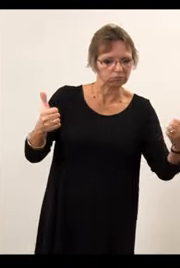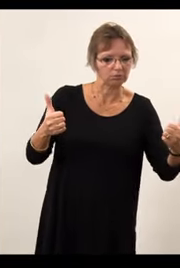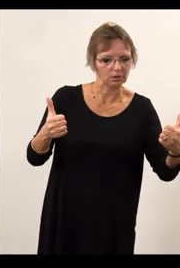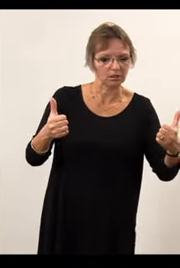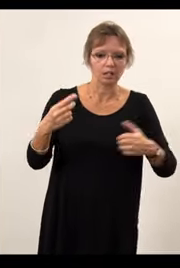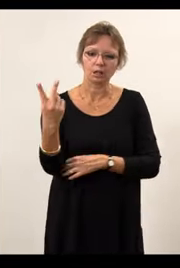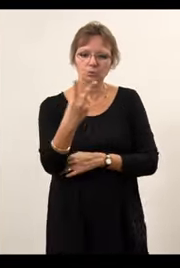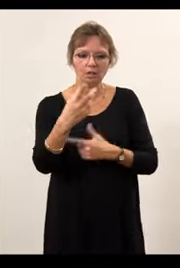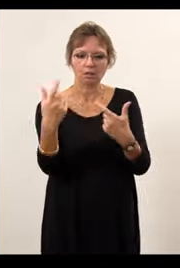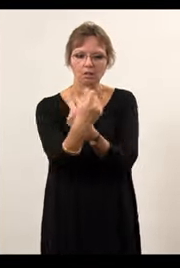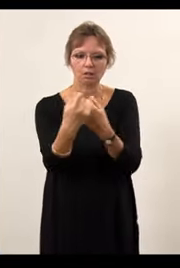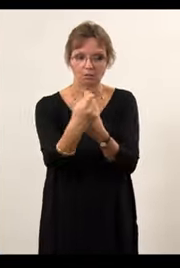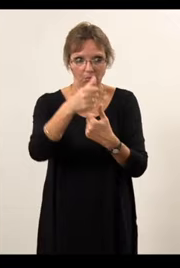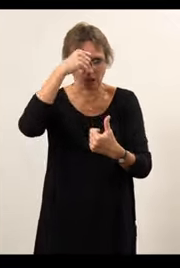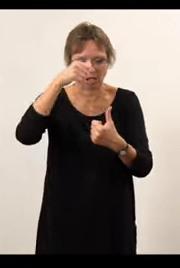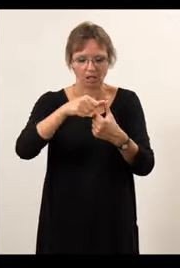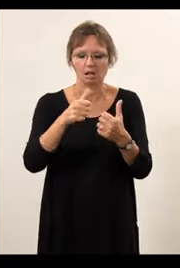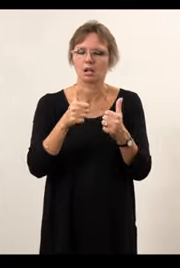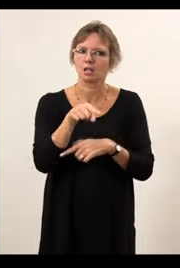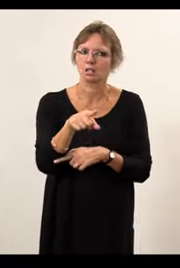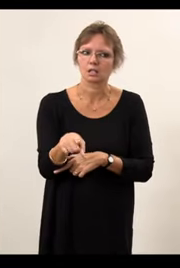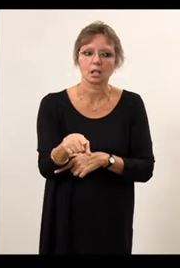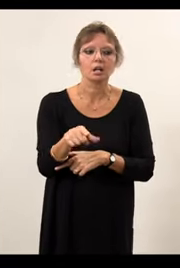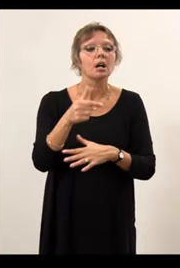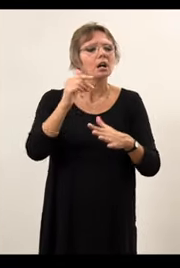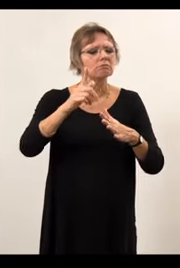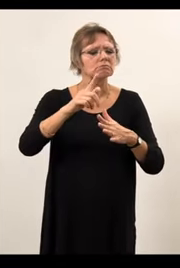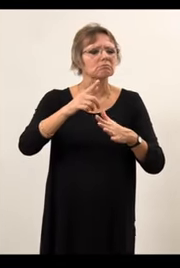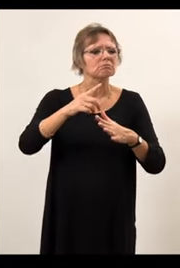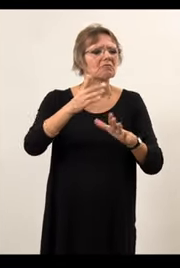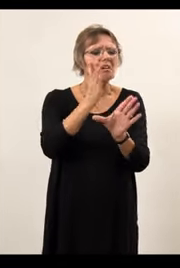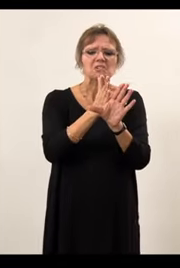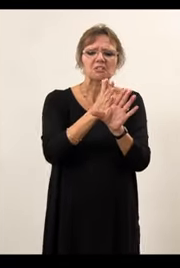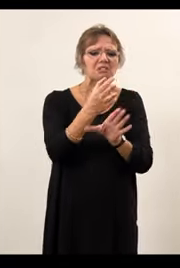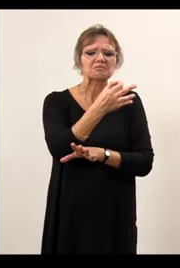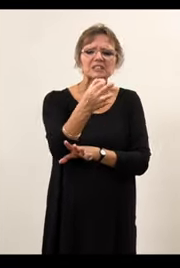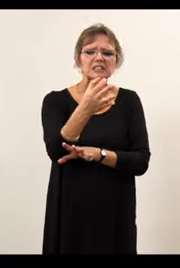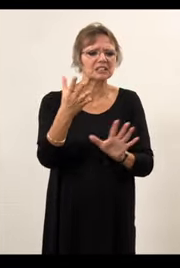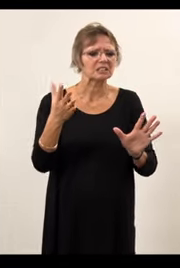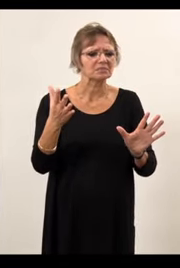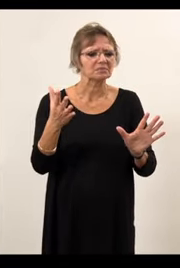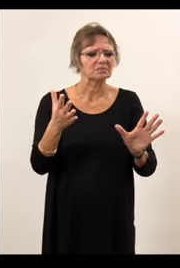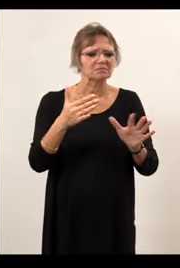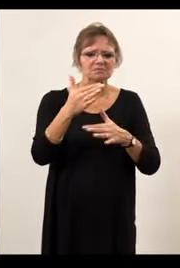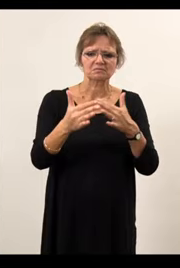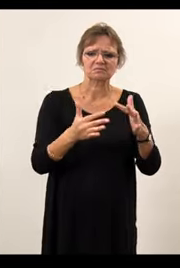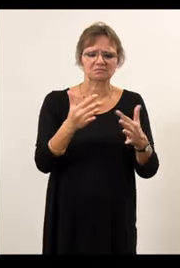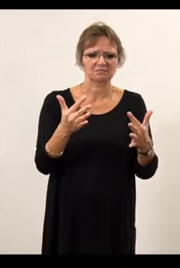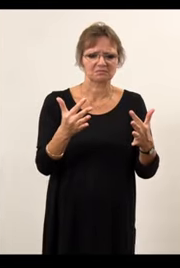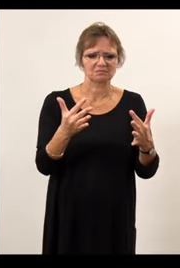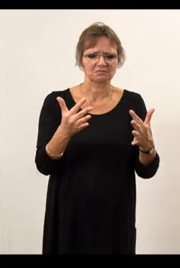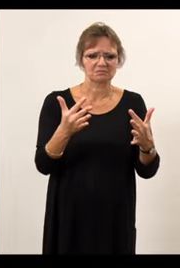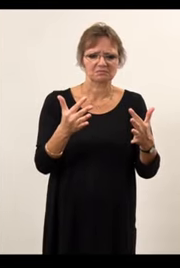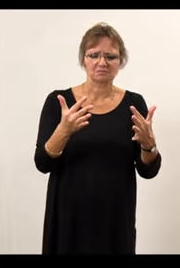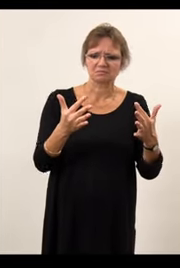Elle parlait vachement toutes les deux, ça, je m'en souviens carrément. Une fois, elle lui avait dit un truc... Elle lui avait dit,